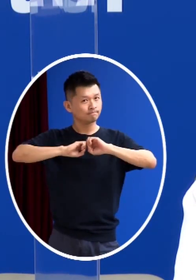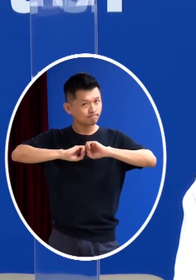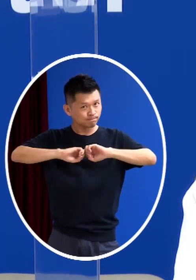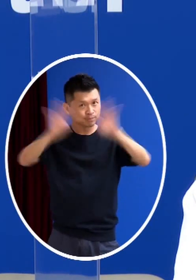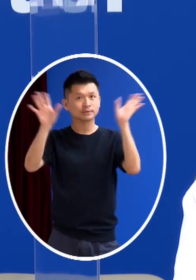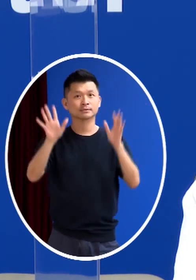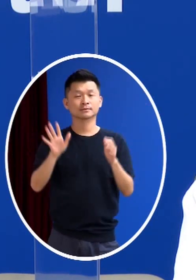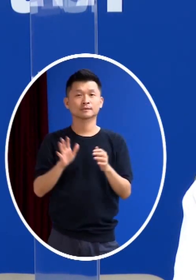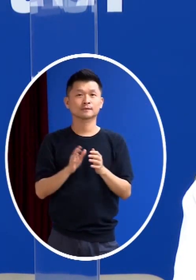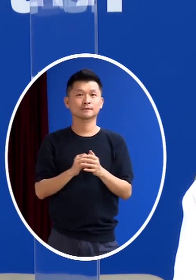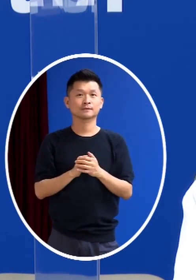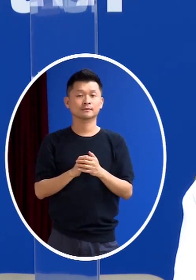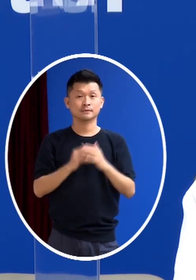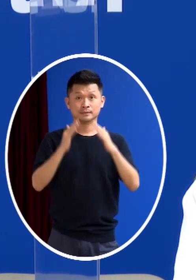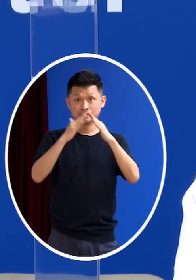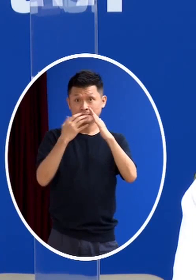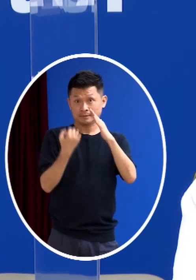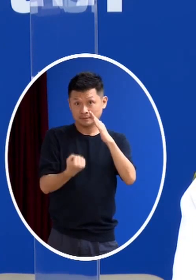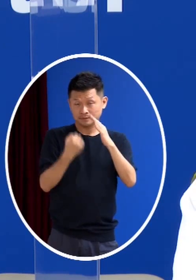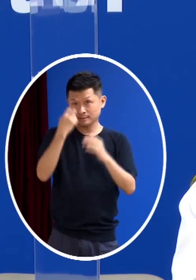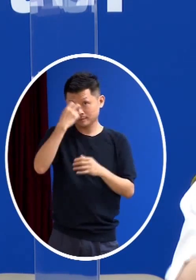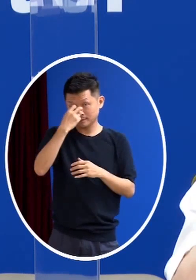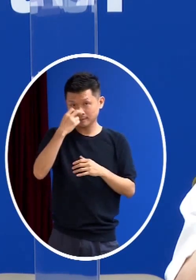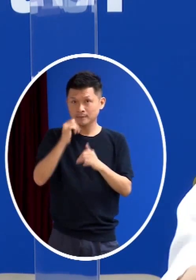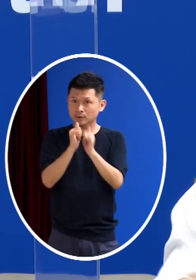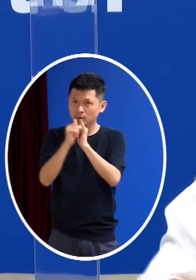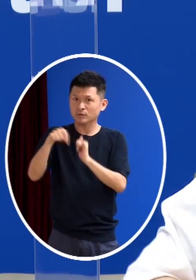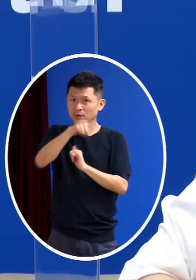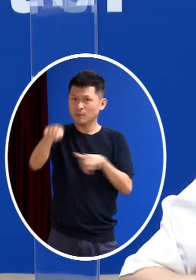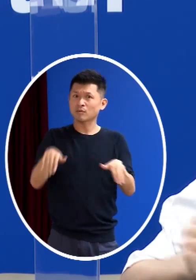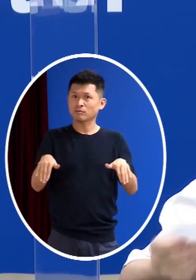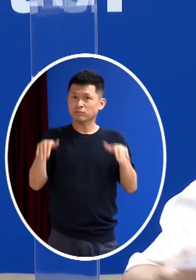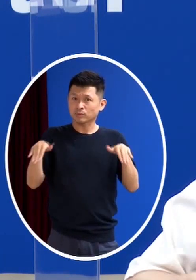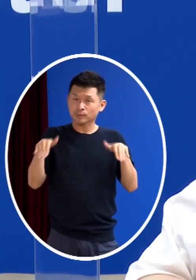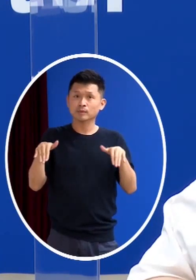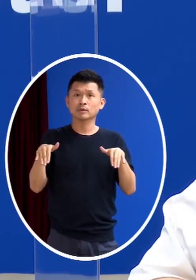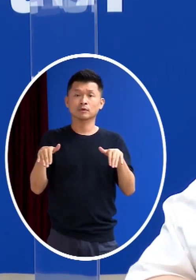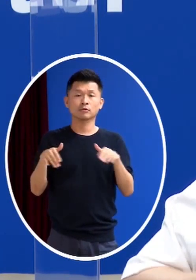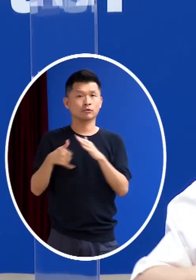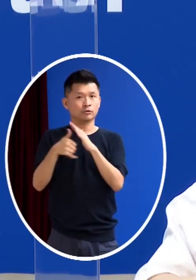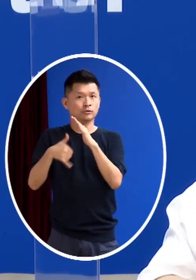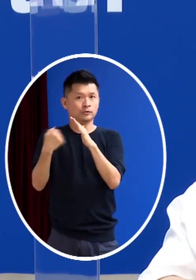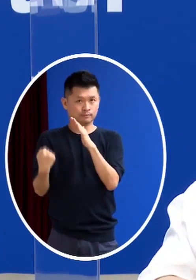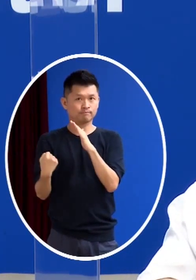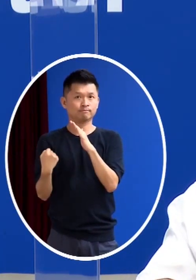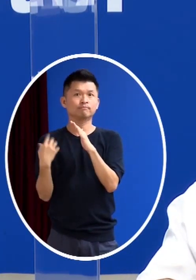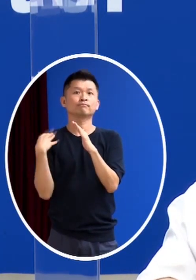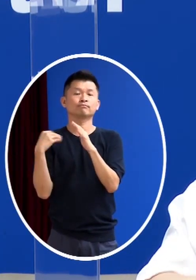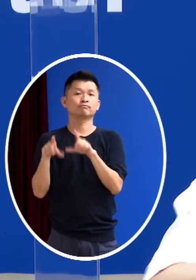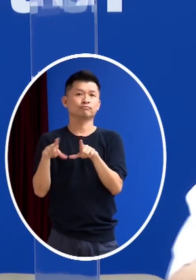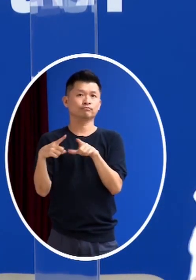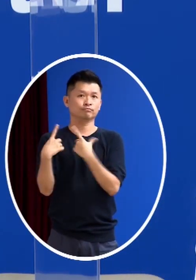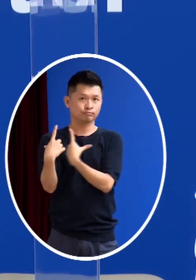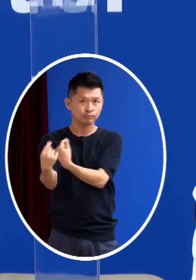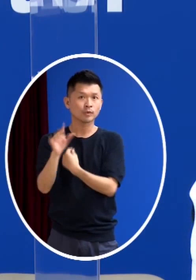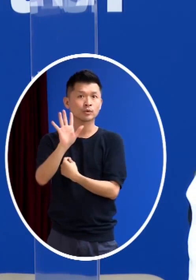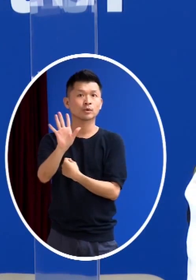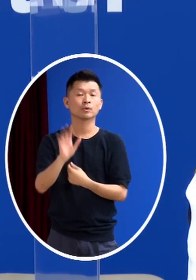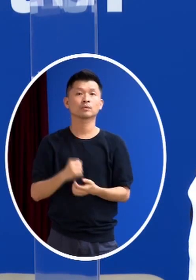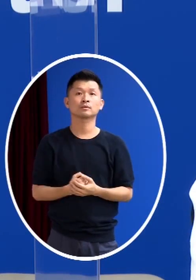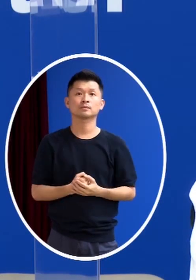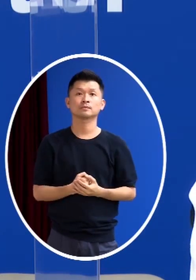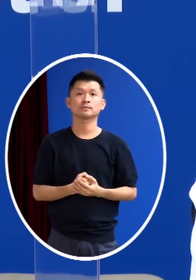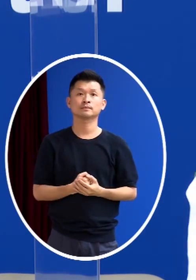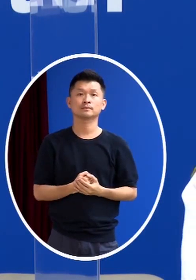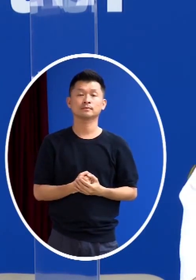个绝大部分居家检疫的民众都是还是守秩序守规矩的啦，所以我们从